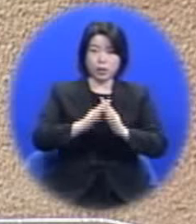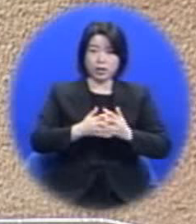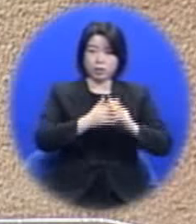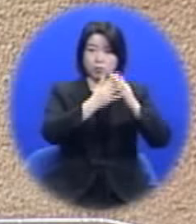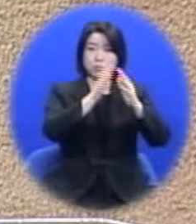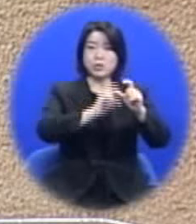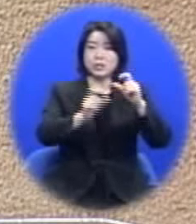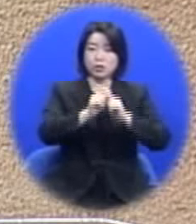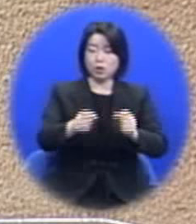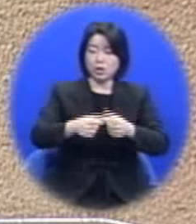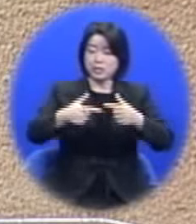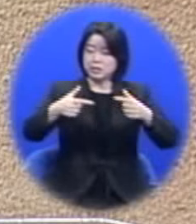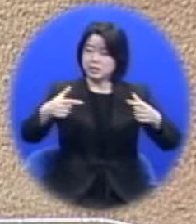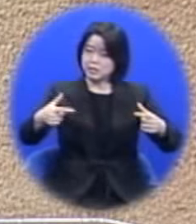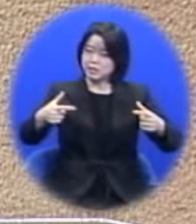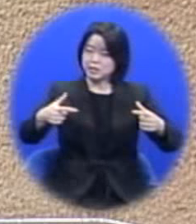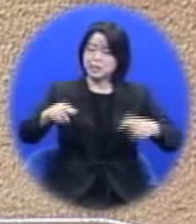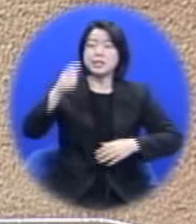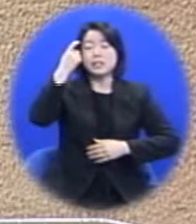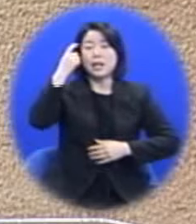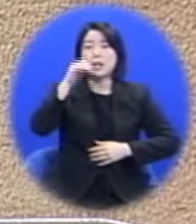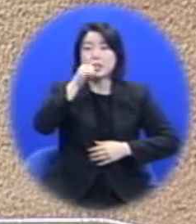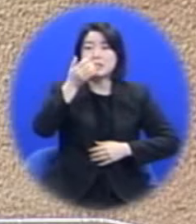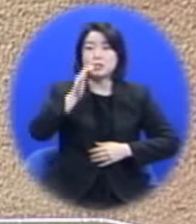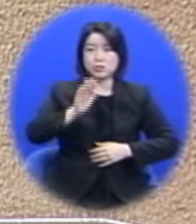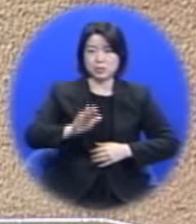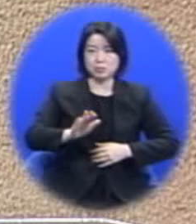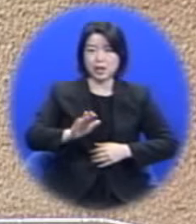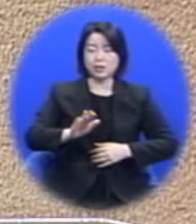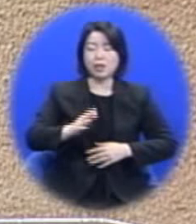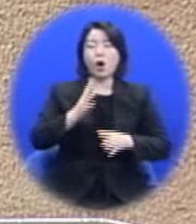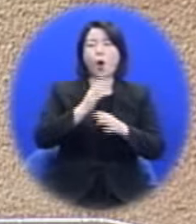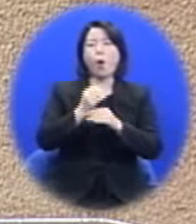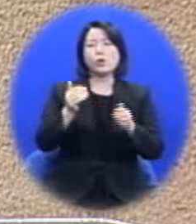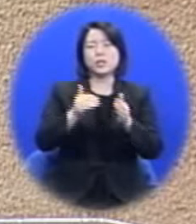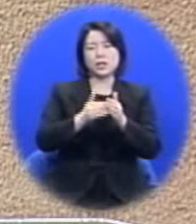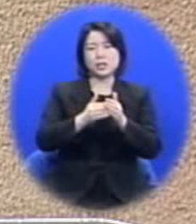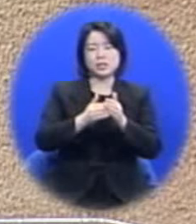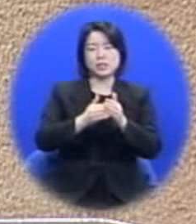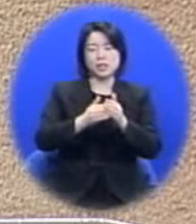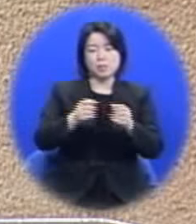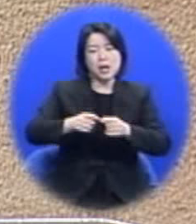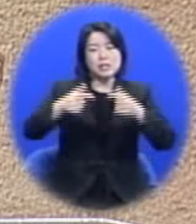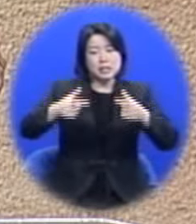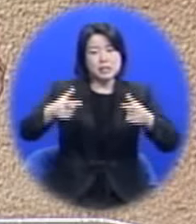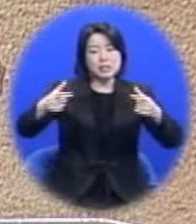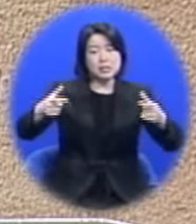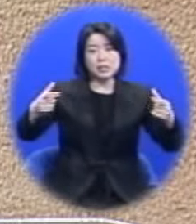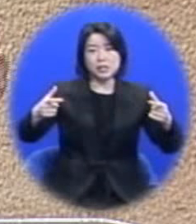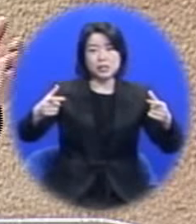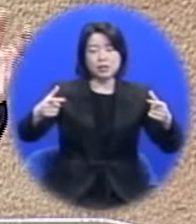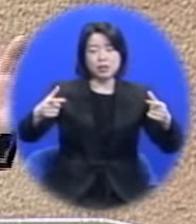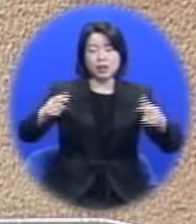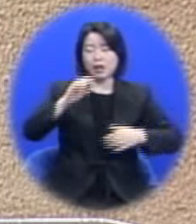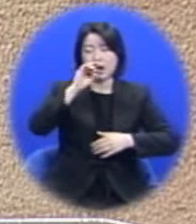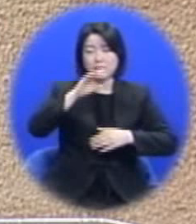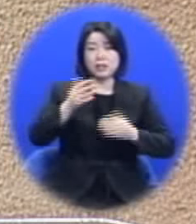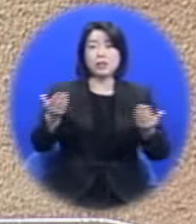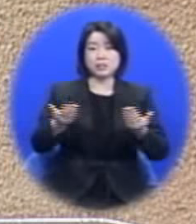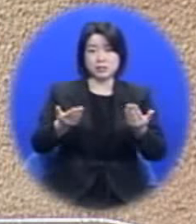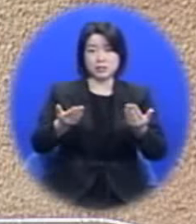그러나 언제까지 예배당 더 중측할 수 없잖아요. 이미 있는이 예배당도 굉장히